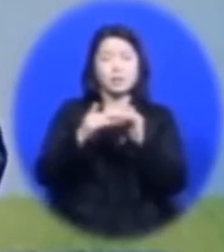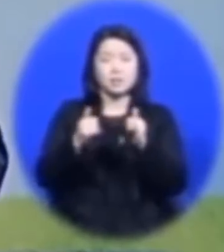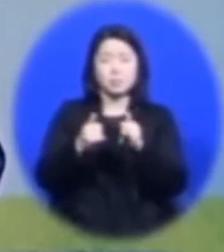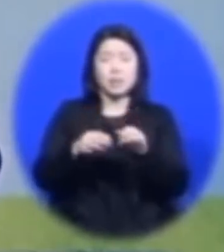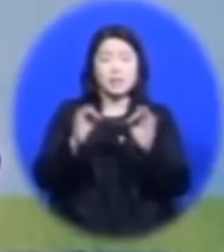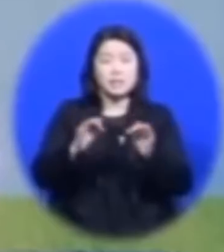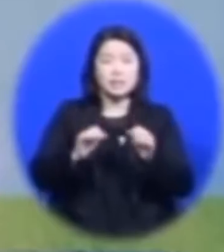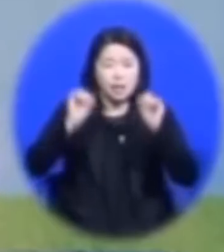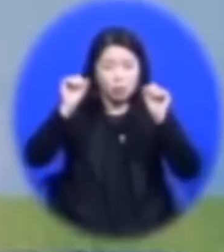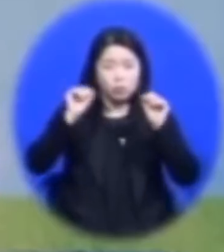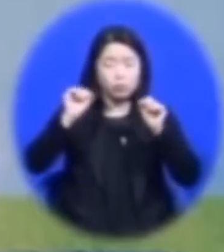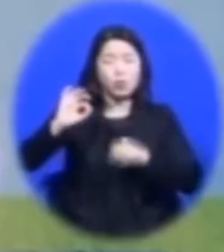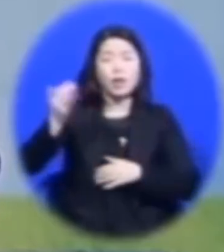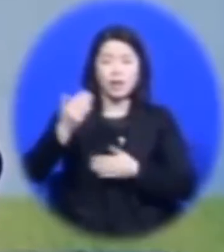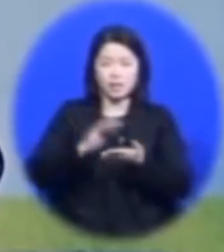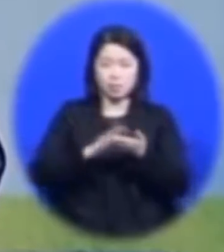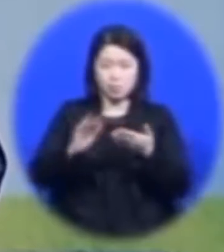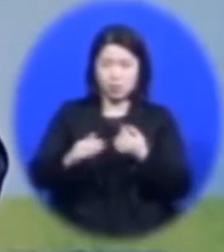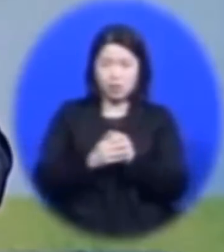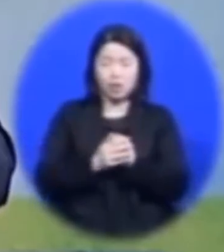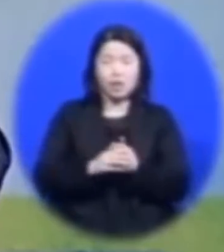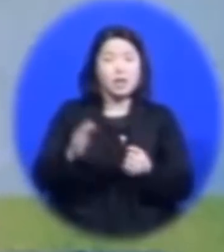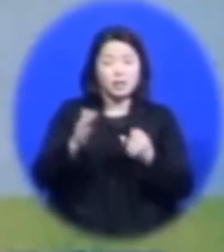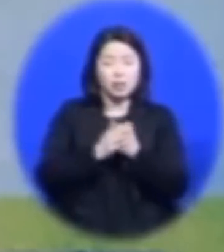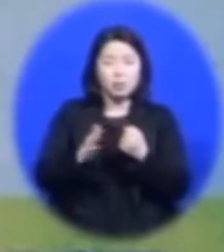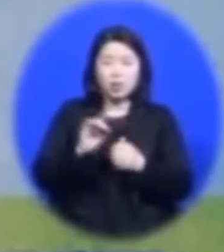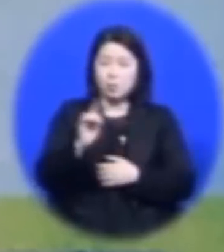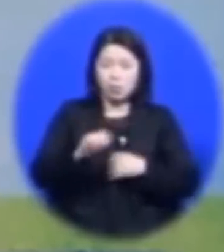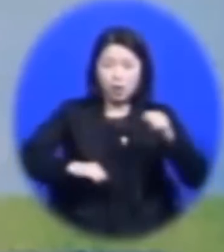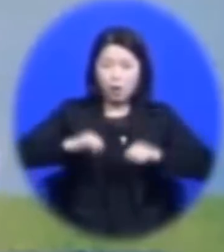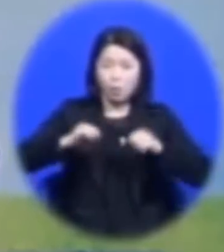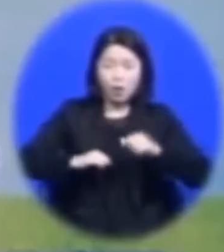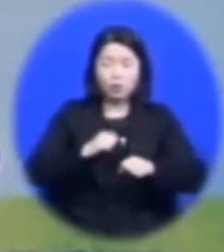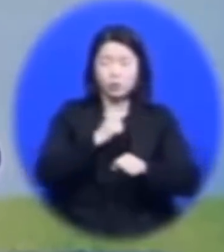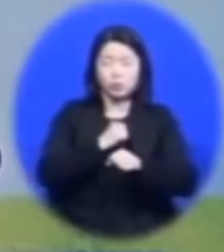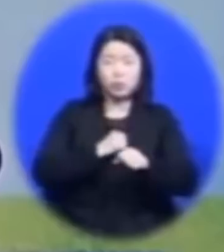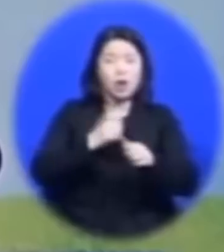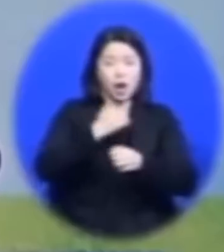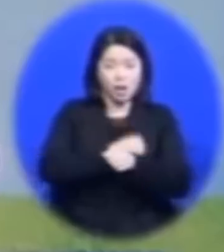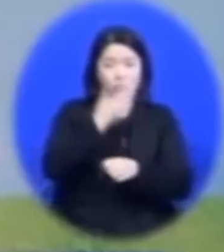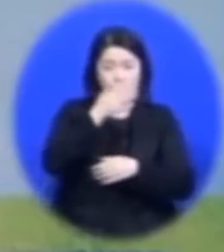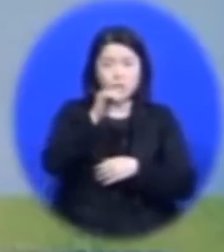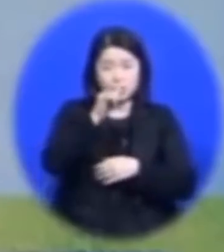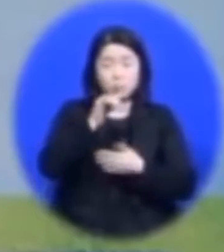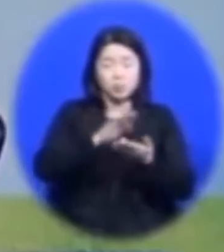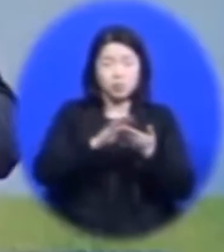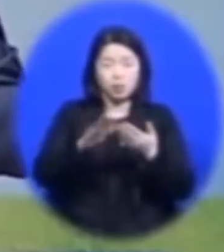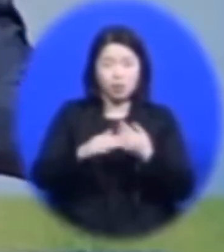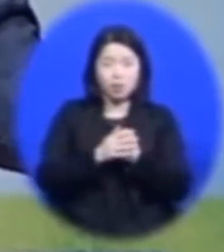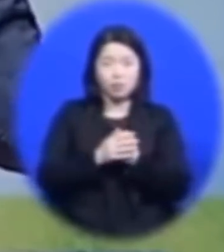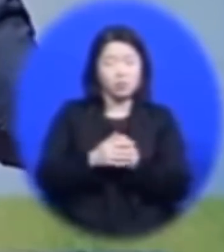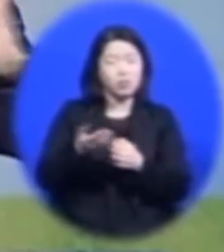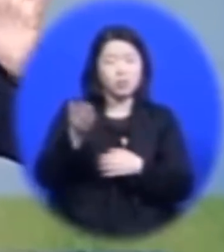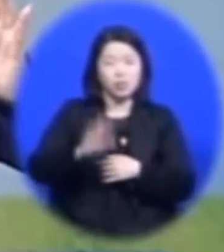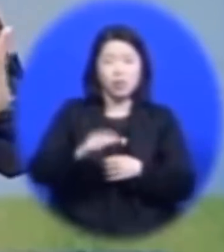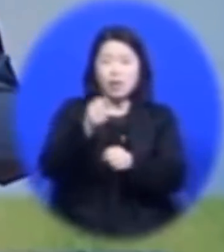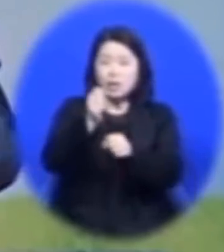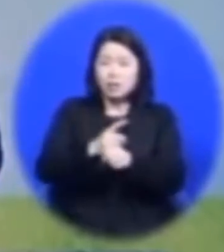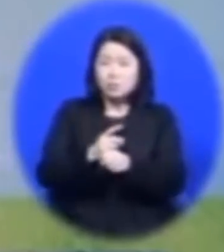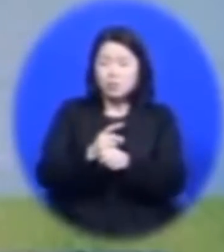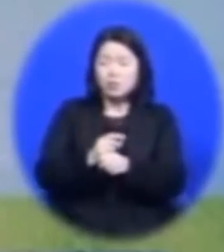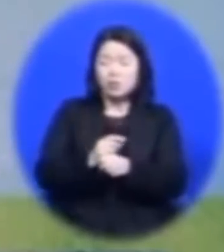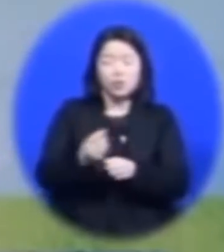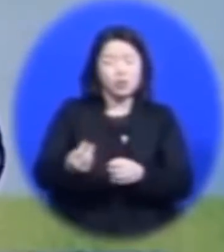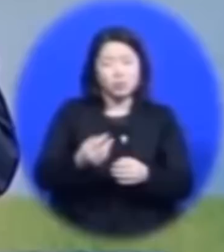운동을 하셔야 됩니다 그래야 뭔가 활동을 조금이라도 할 수 있습니다 임 이사는 소망을 끊어